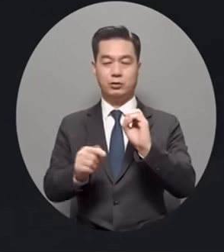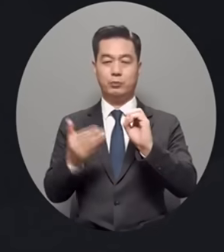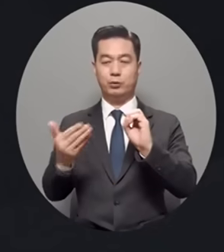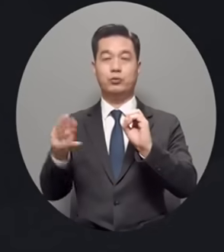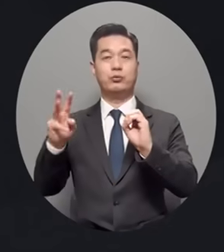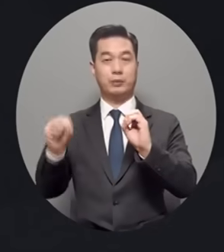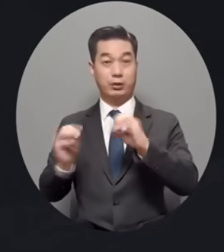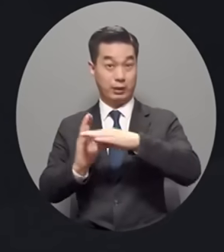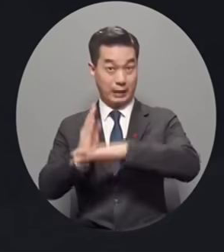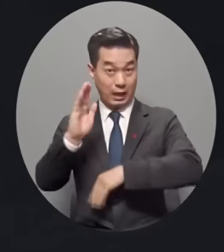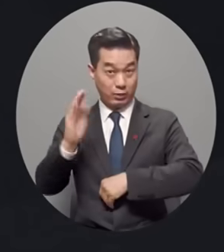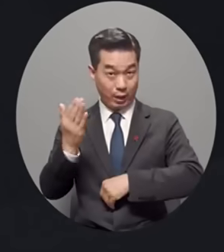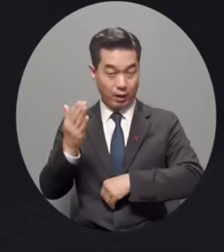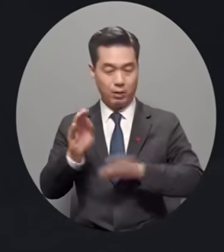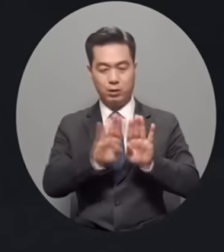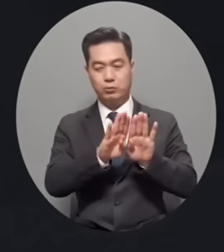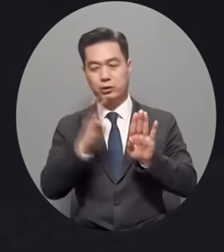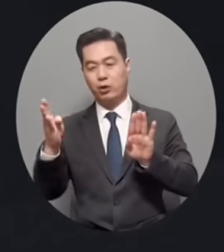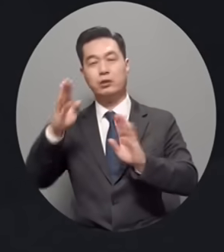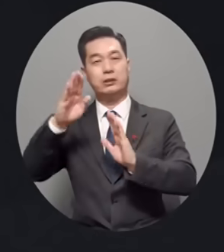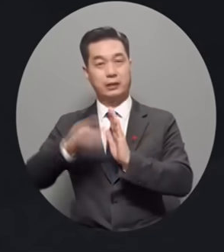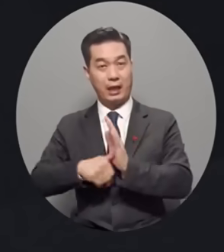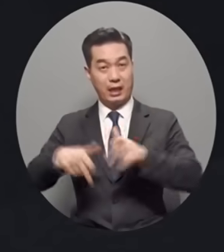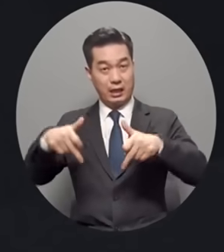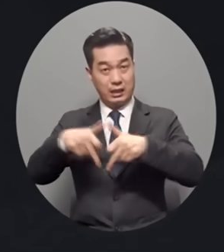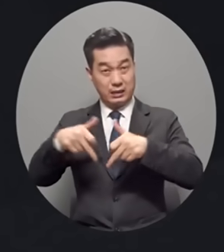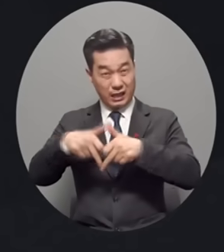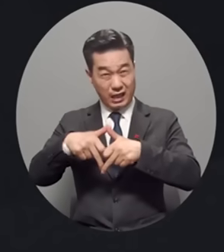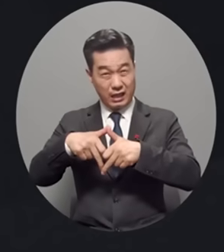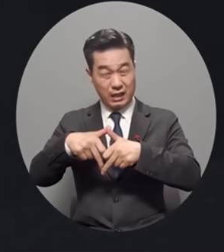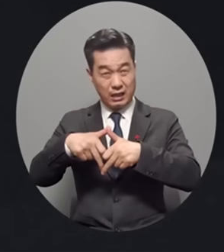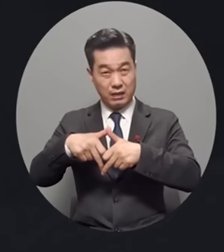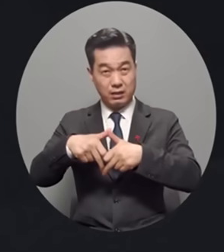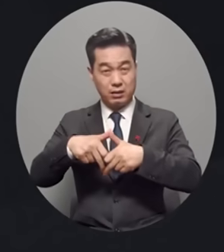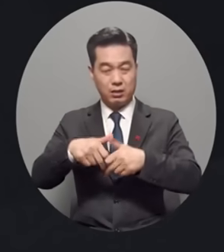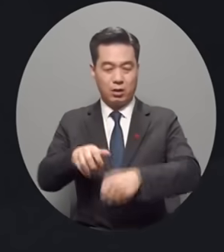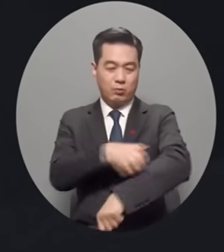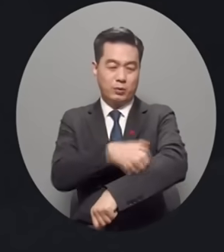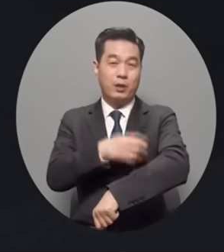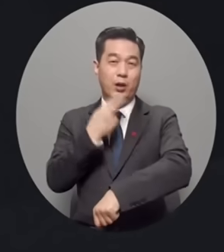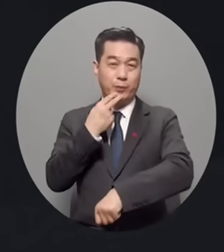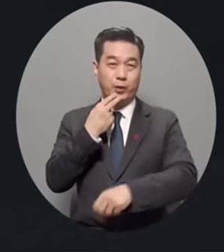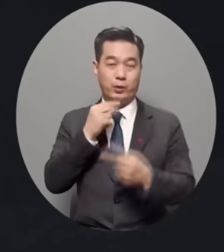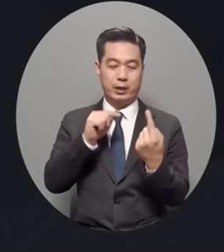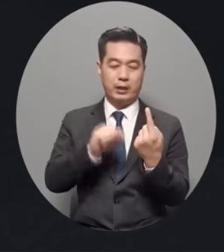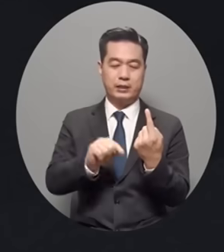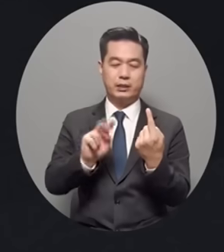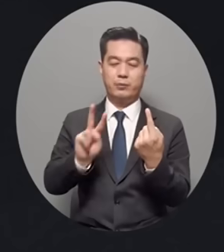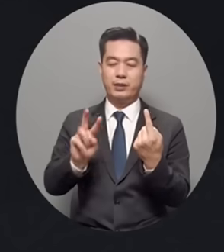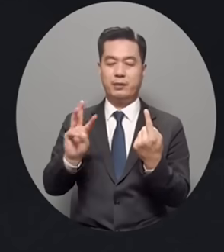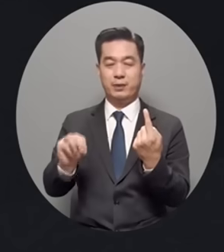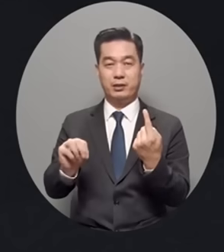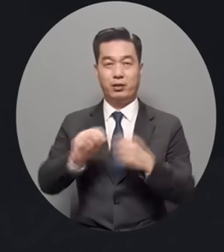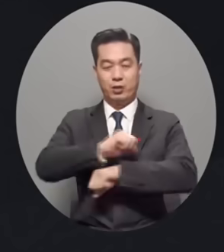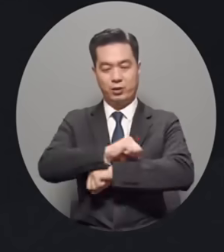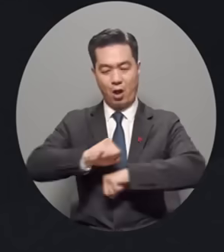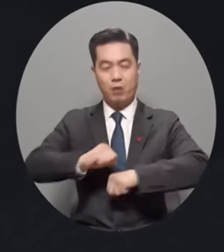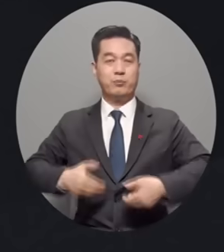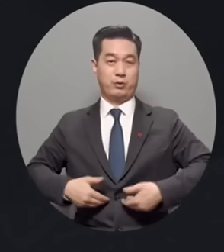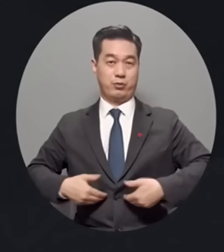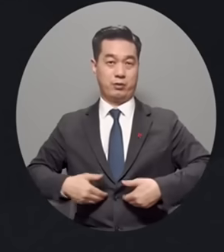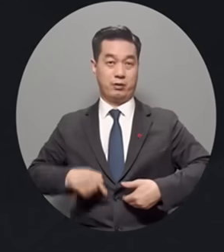하고 문을 열었을 때 장애인이 부딪히지 않도록 문과 1.2m 이상의 공간이 마련돼야 하지만